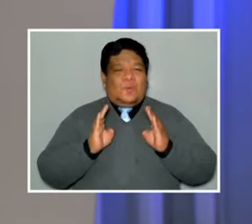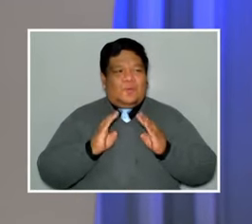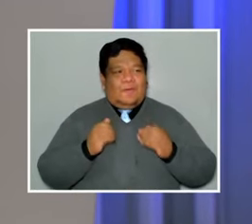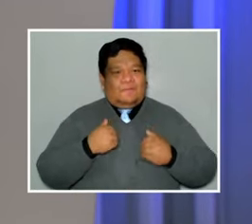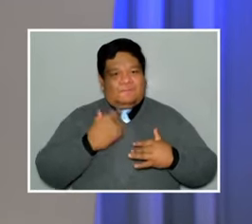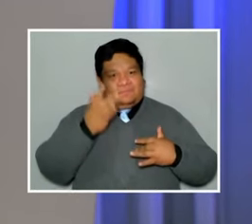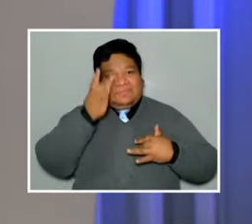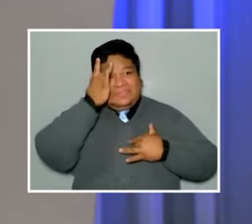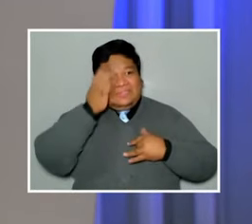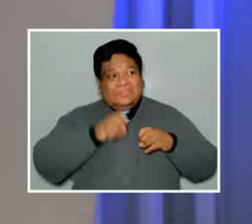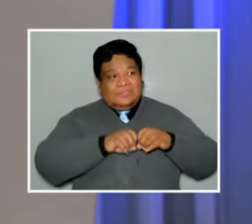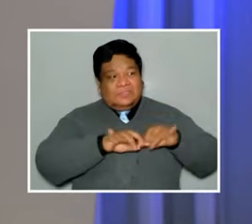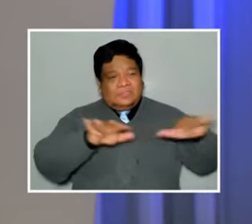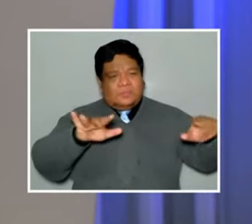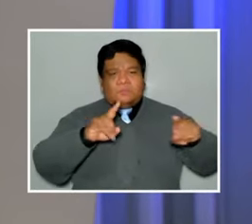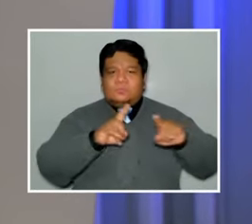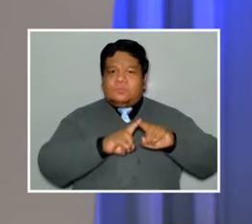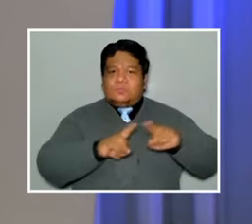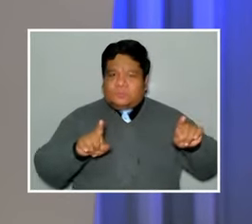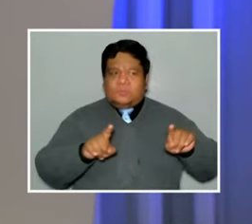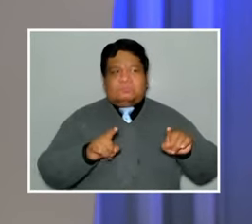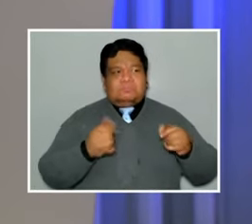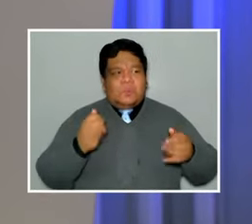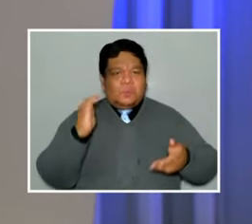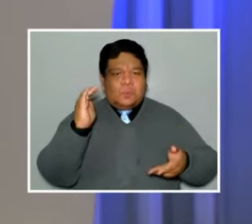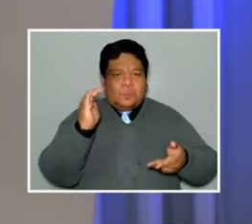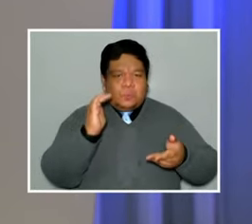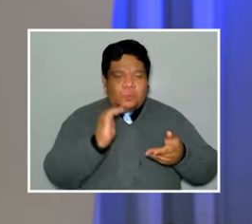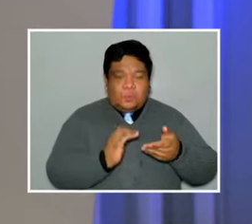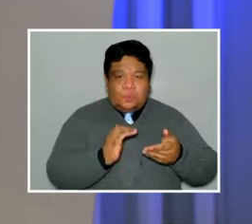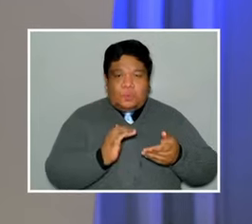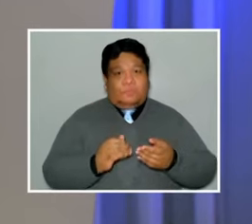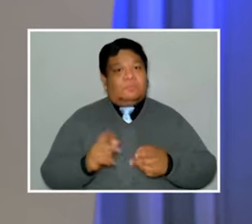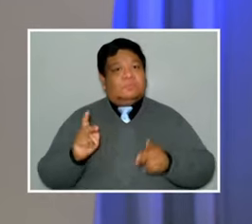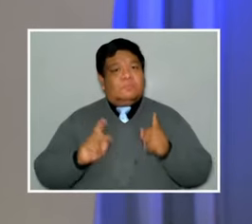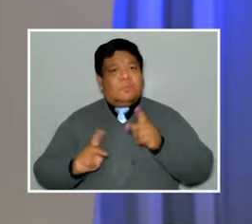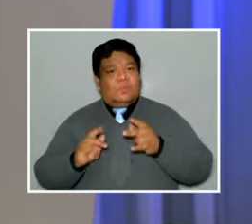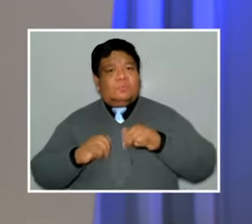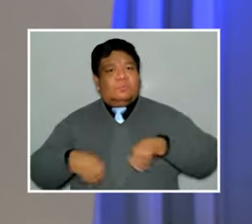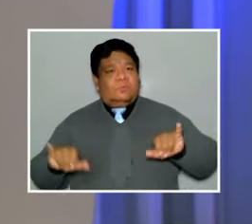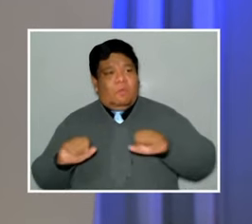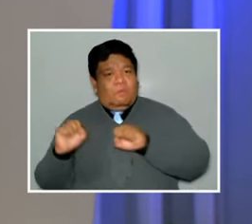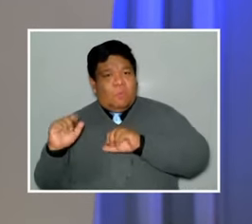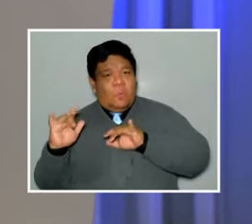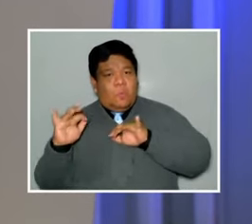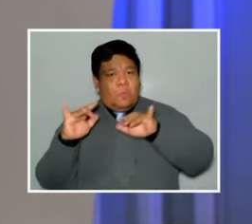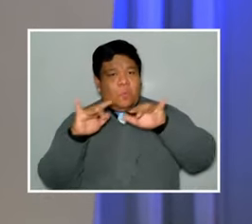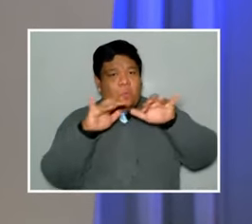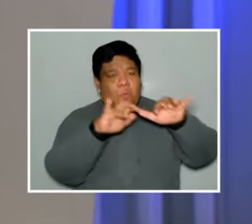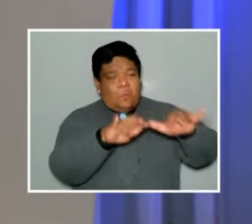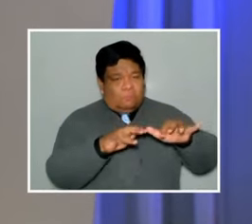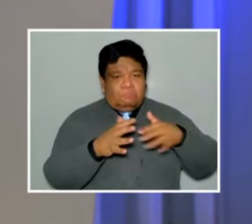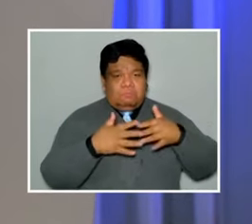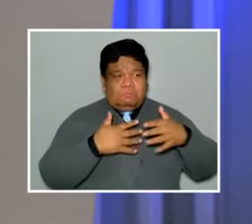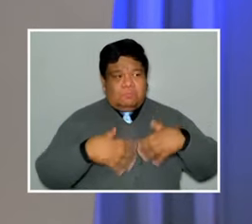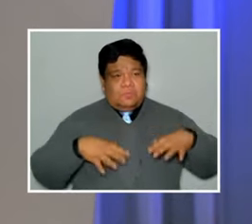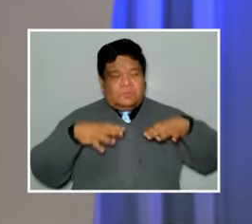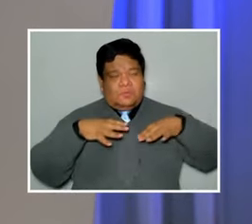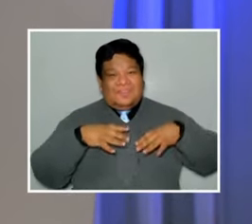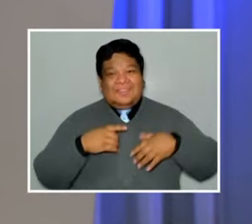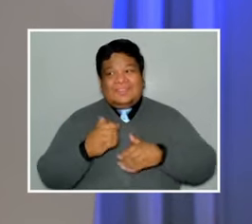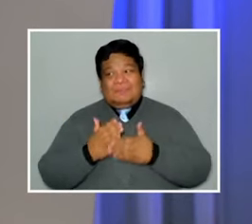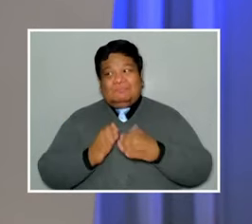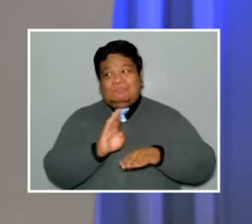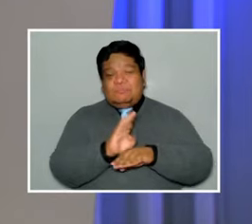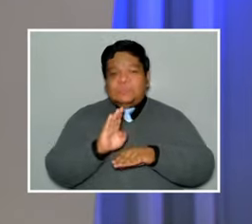ang mga turista sa kanilang mga plano lalo't weekend na habang ang mga negosyante aminadong ramdam ang epekto ng